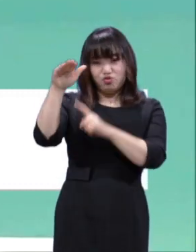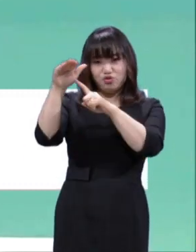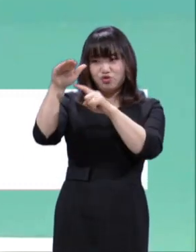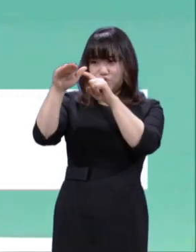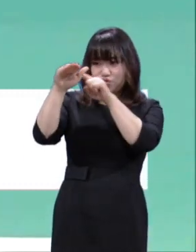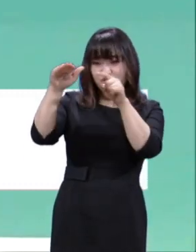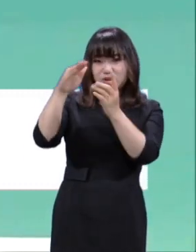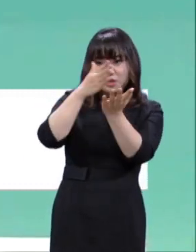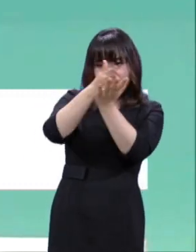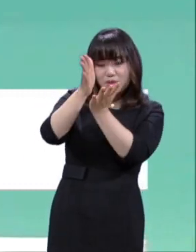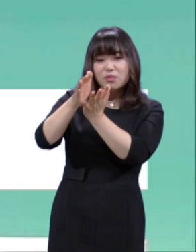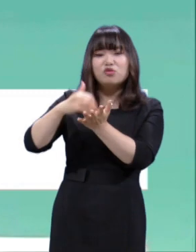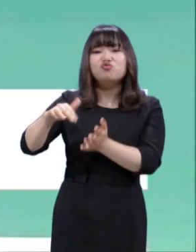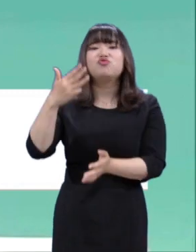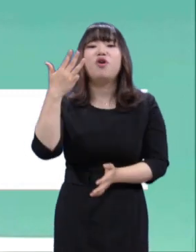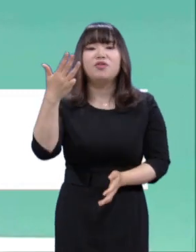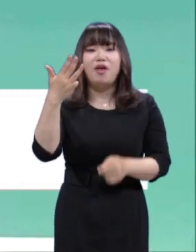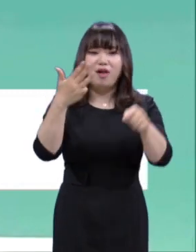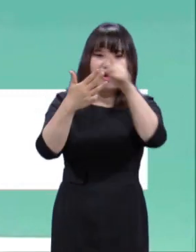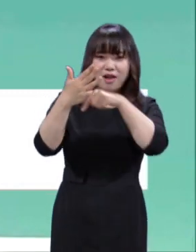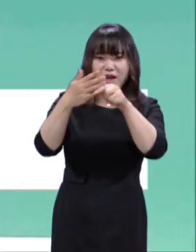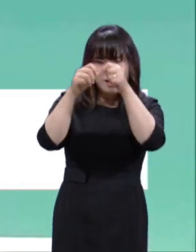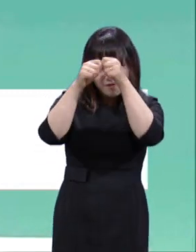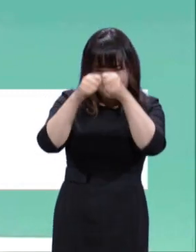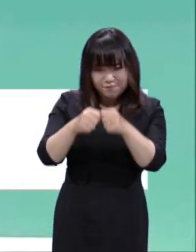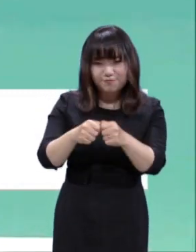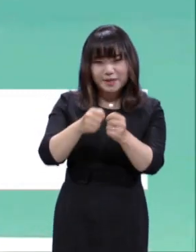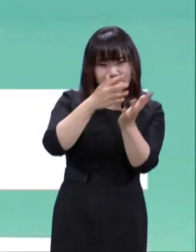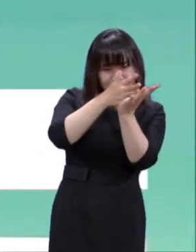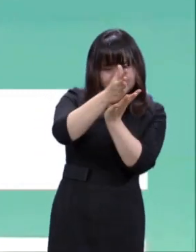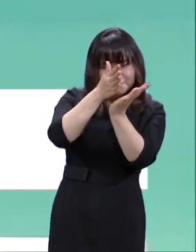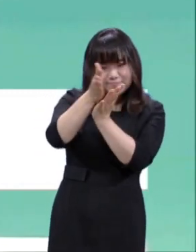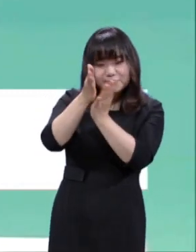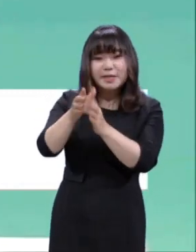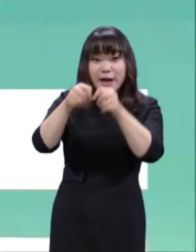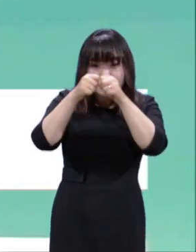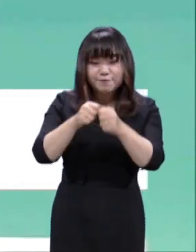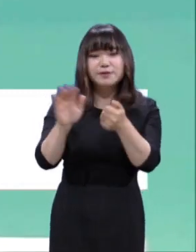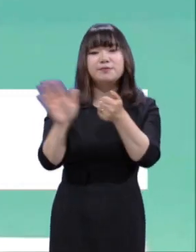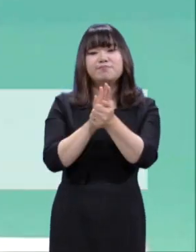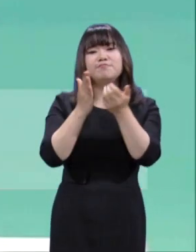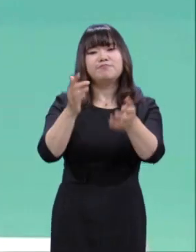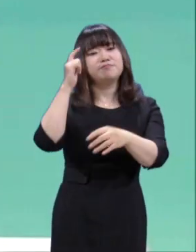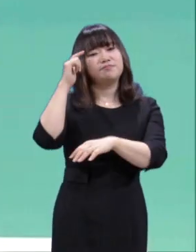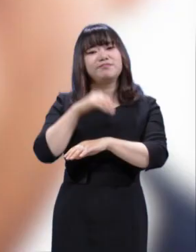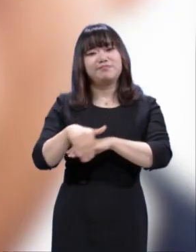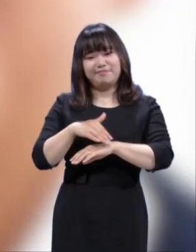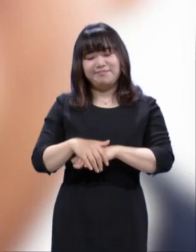8개 분야로 나눠서 구체적이고 체계적으로 지원할 계획입니다.